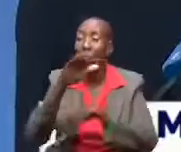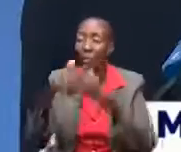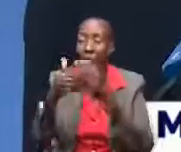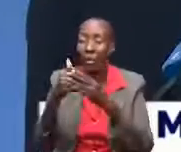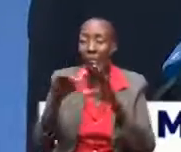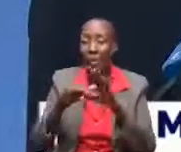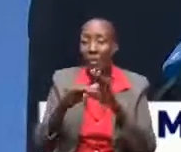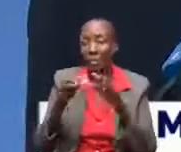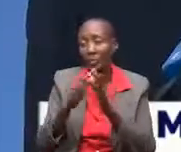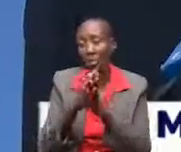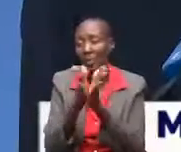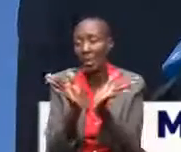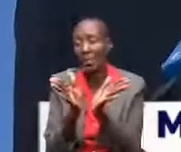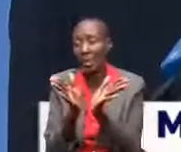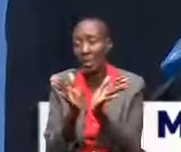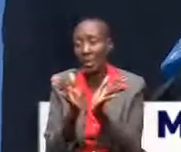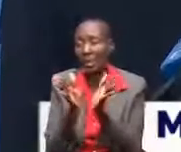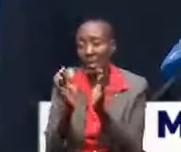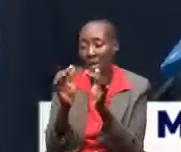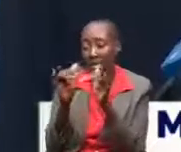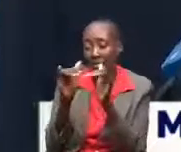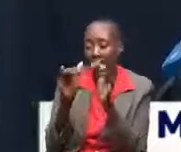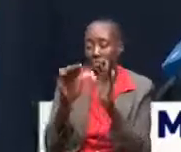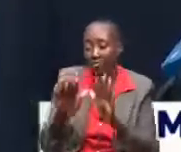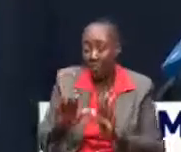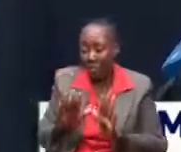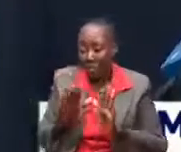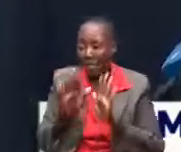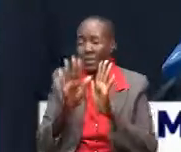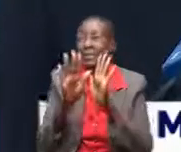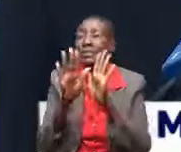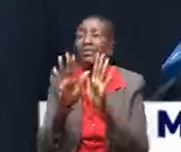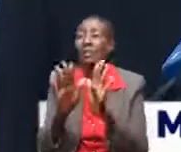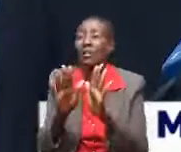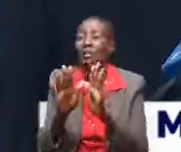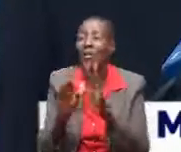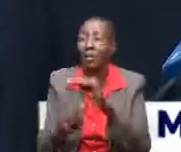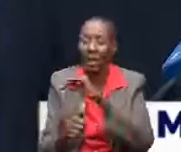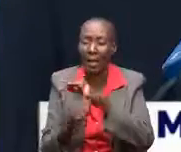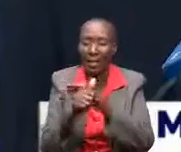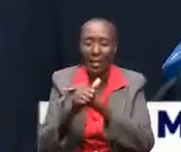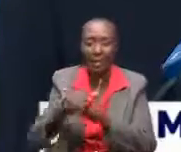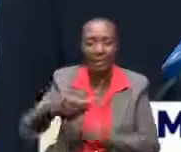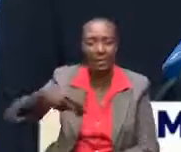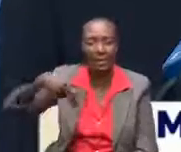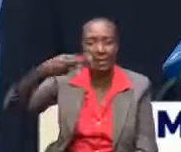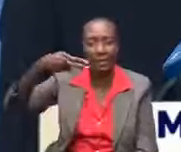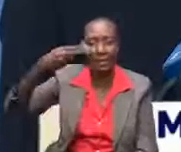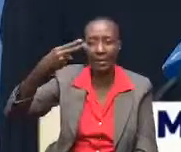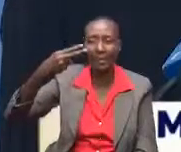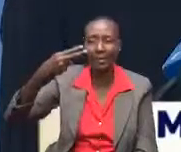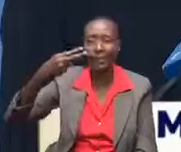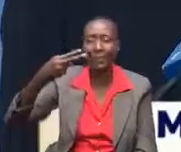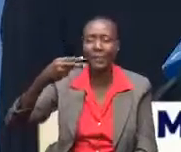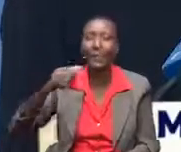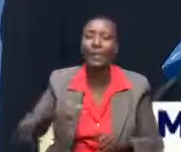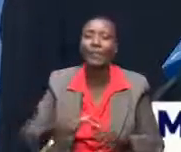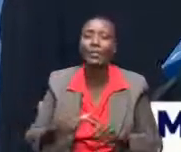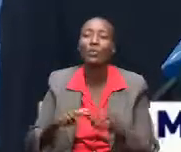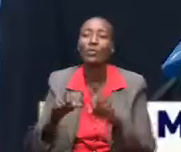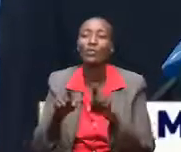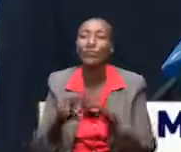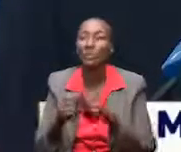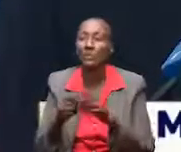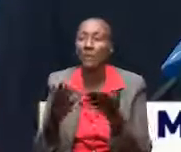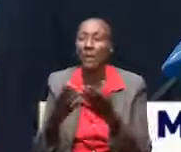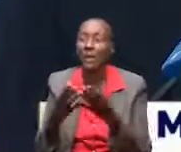public to remain vigilant as the risk is still high and to continue taking